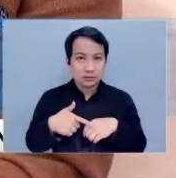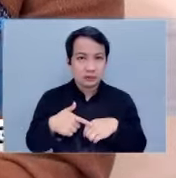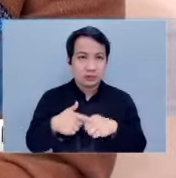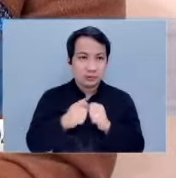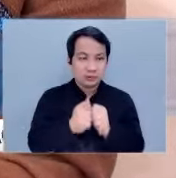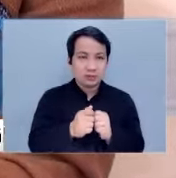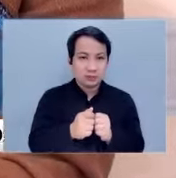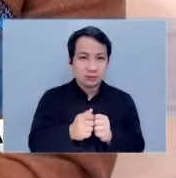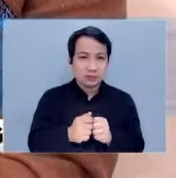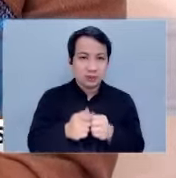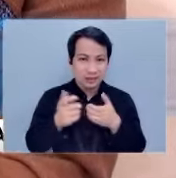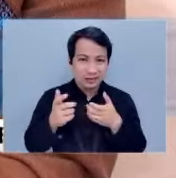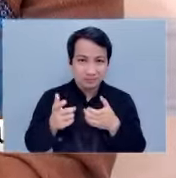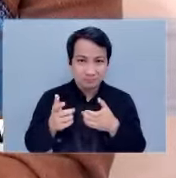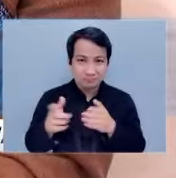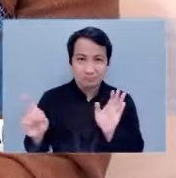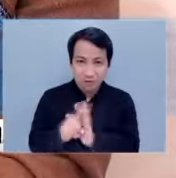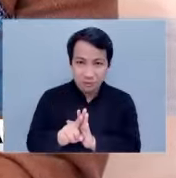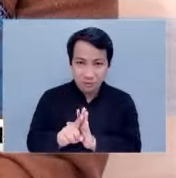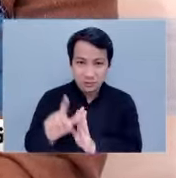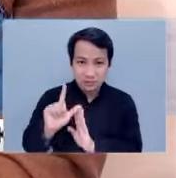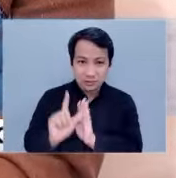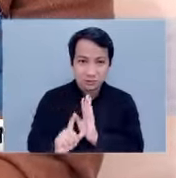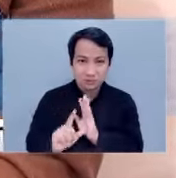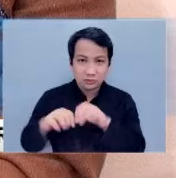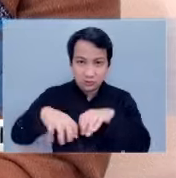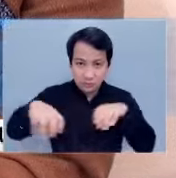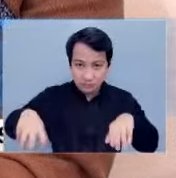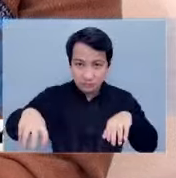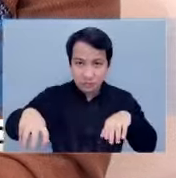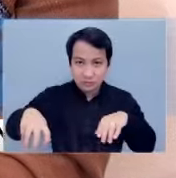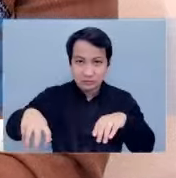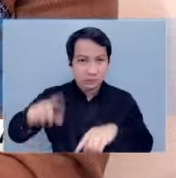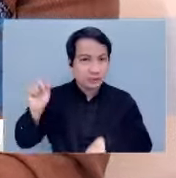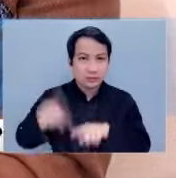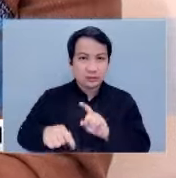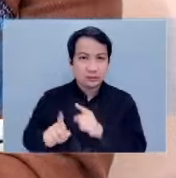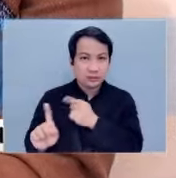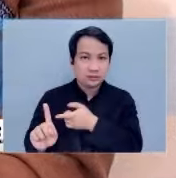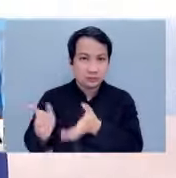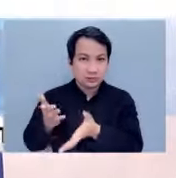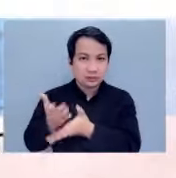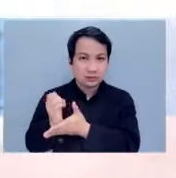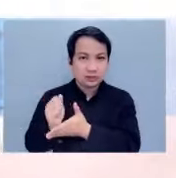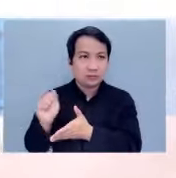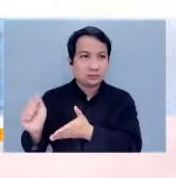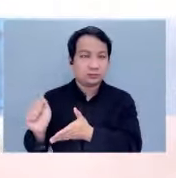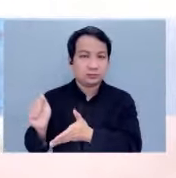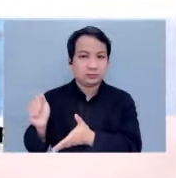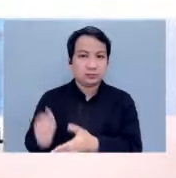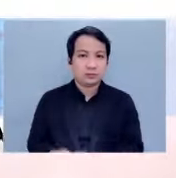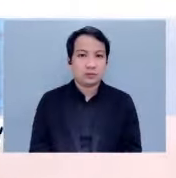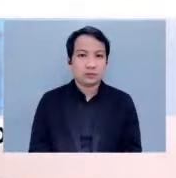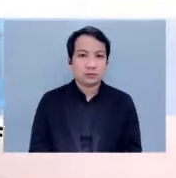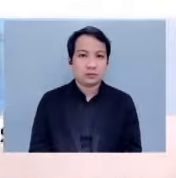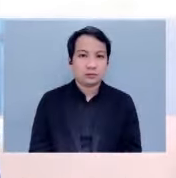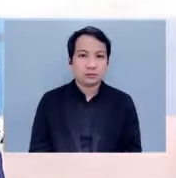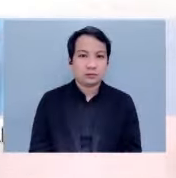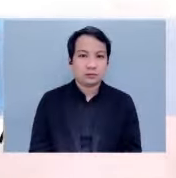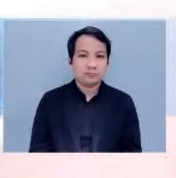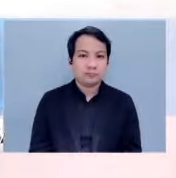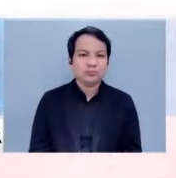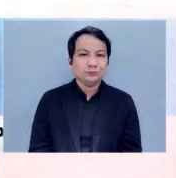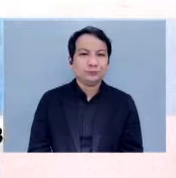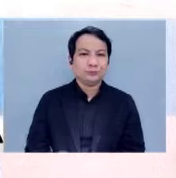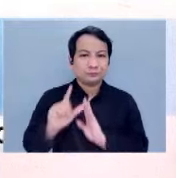ba sa batas yung ginagawa ni kapitbahay? Yeah. Knowing na hindi siya talaga yung rightful na guardian. Actually, Ma'am Chiki, alam talaga nung batas na merong